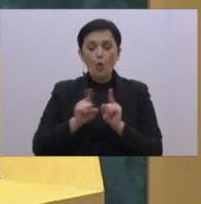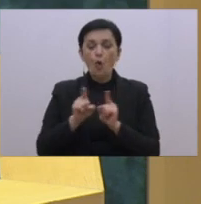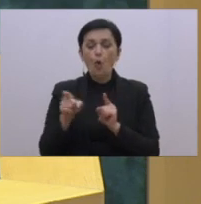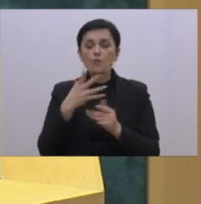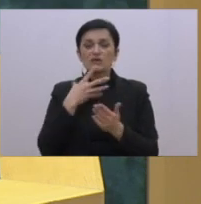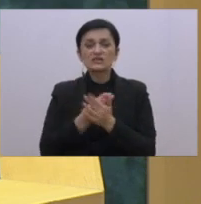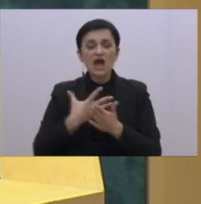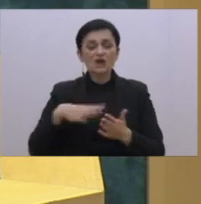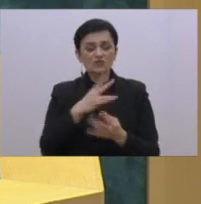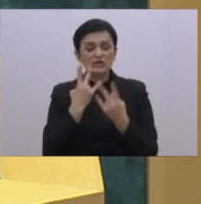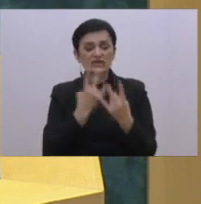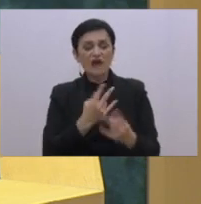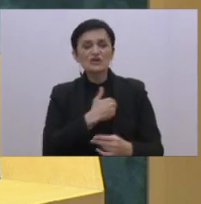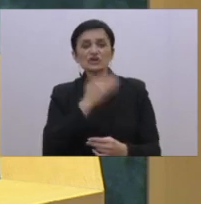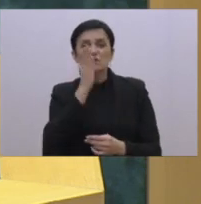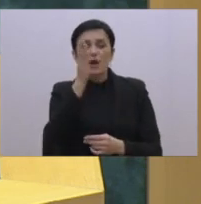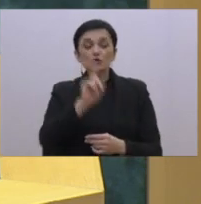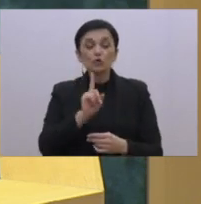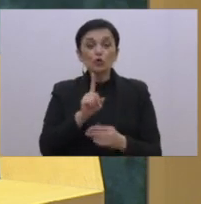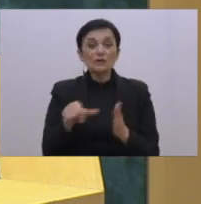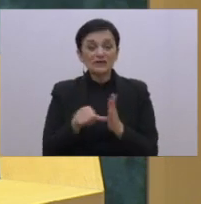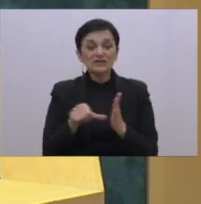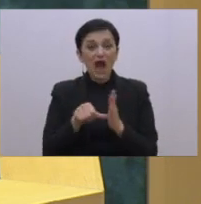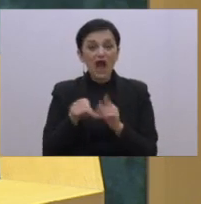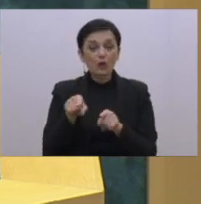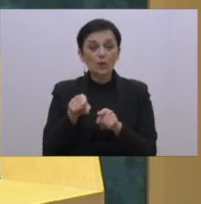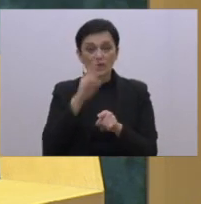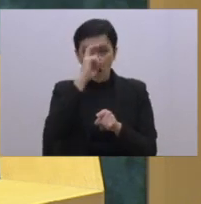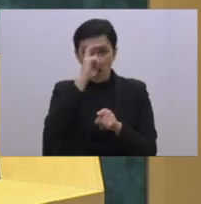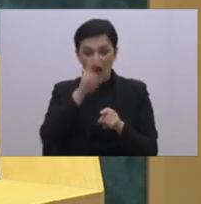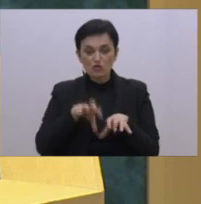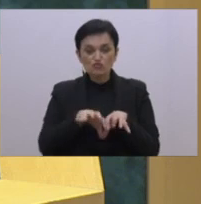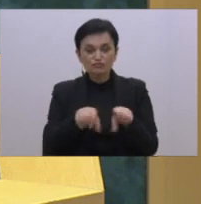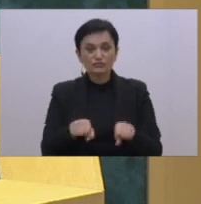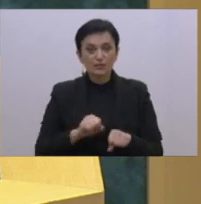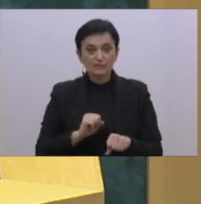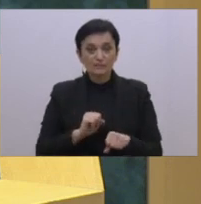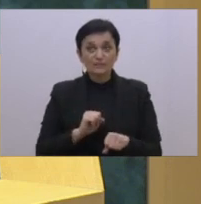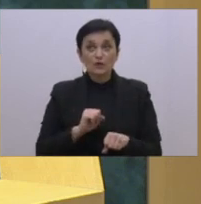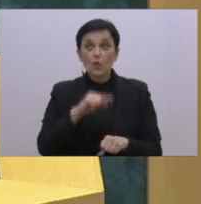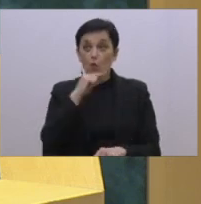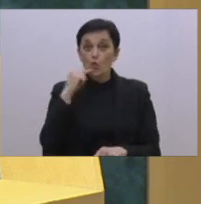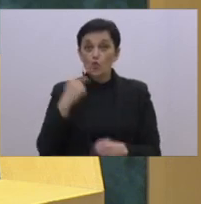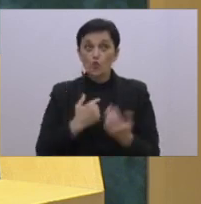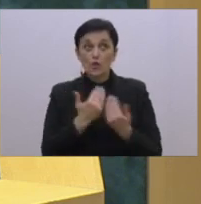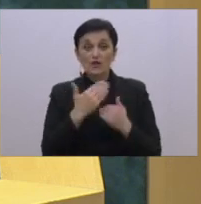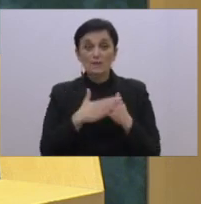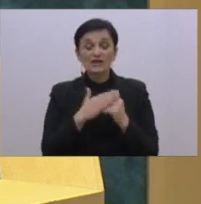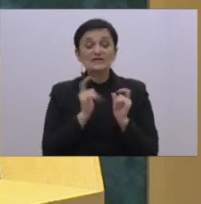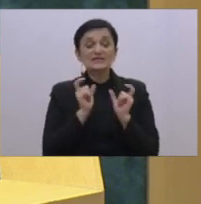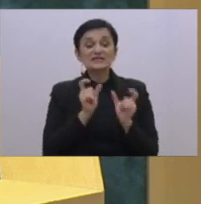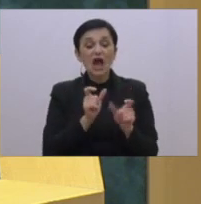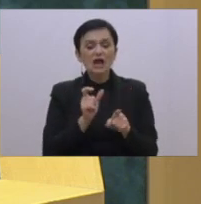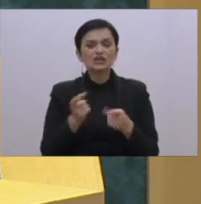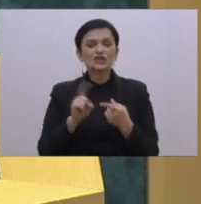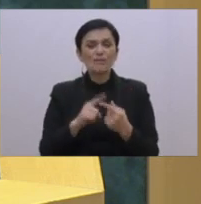ქვეყანა იმ იმედით, რომ რამენაირად ეს დაეხმარებოდა ხელისუფლების მოპოვებაში. რუსეთის მიმართ დაწესებულ სანქციებთან